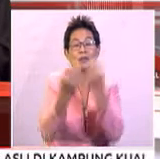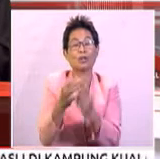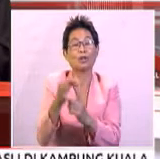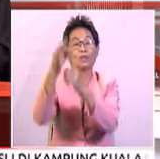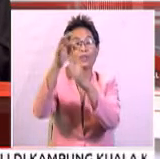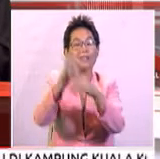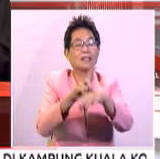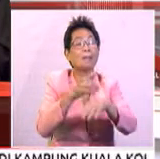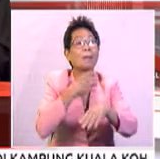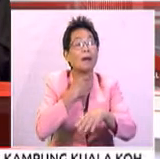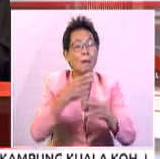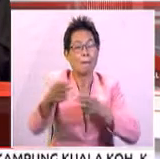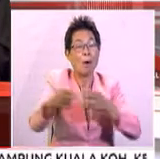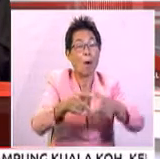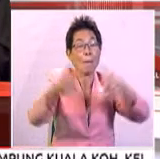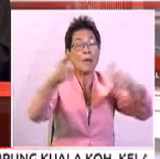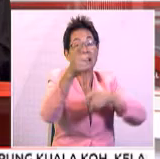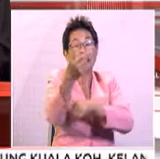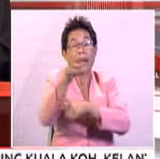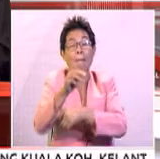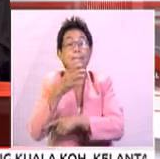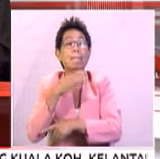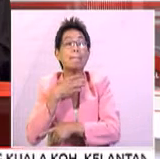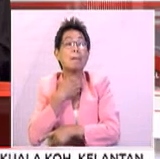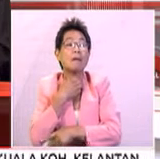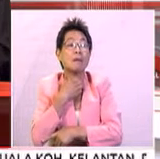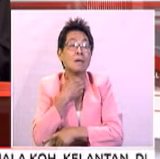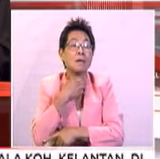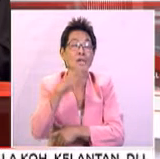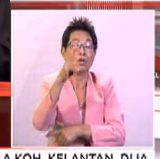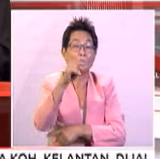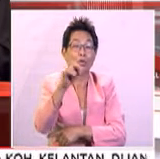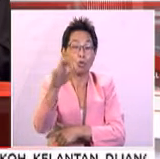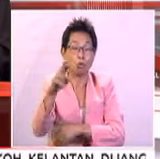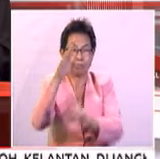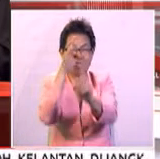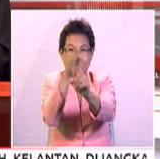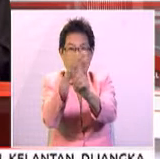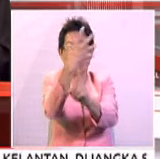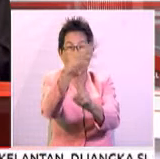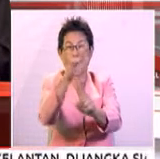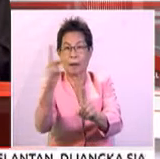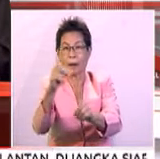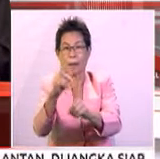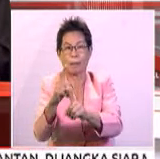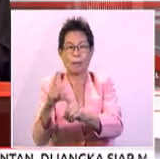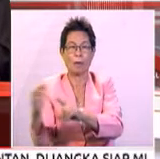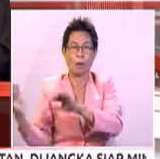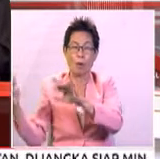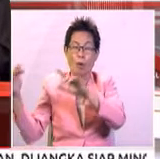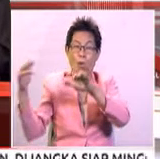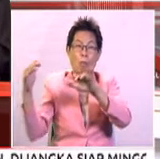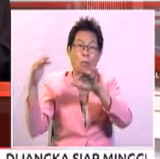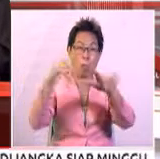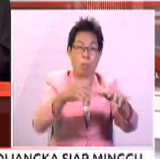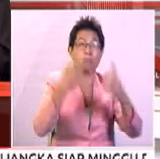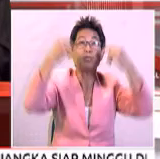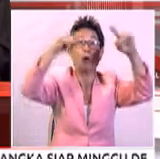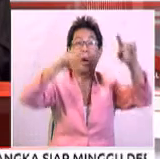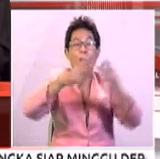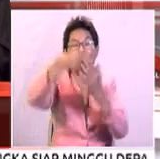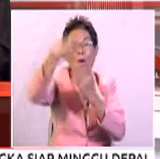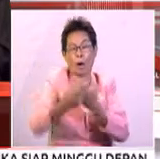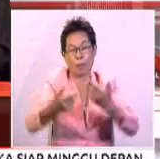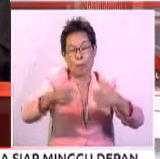di Perak. Pengurus Besar TM Perak, Mion Syahril Anwar berkata sasaran 15,000 pengunjung tercapai menerusi program